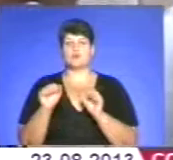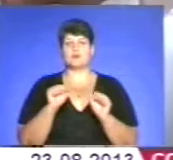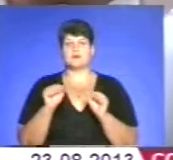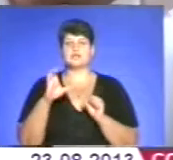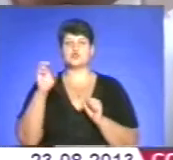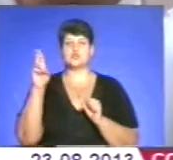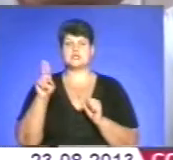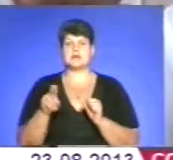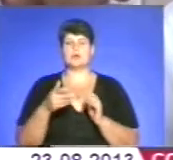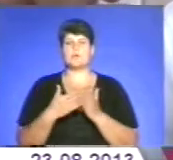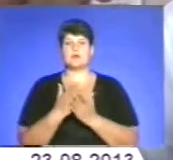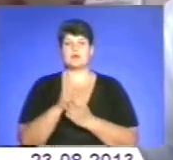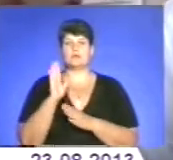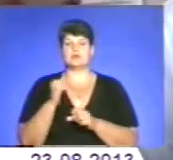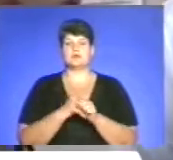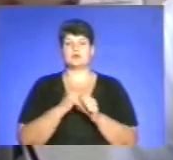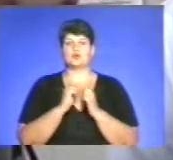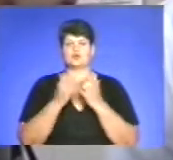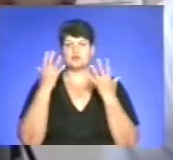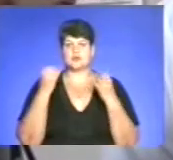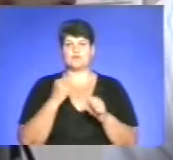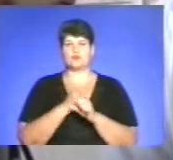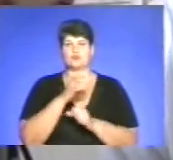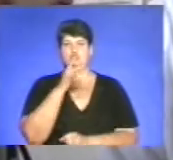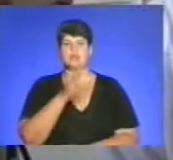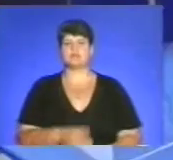політики. Вона працюватиме щодня у робочий час.